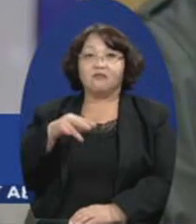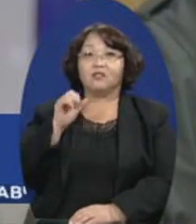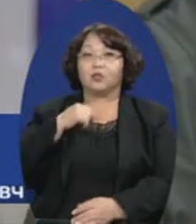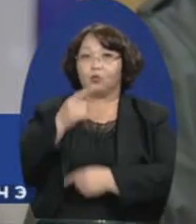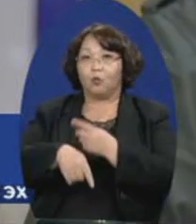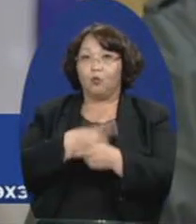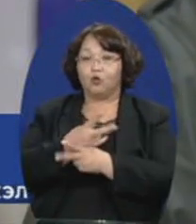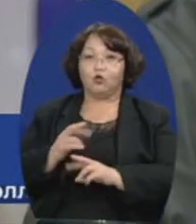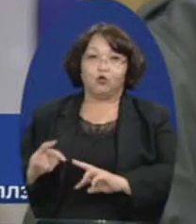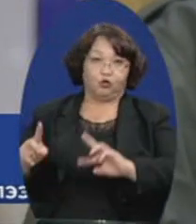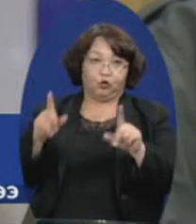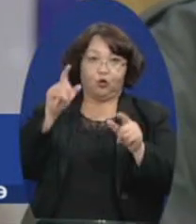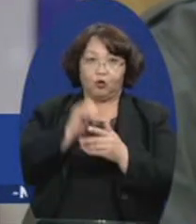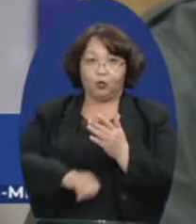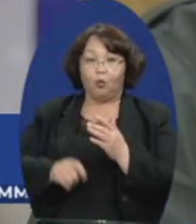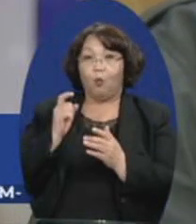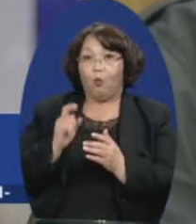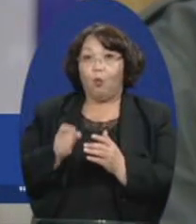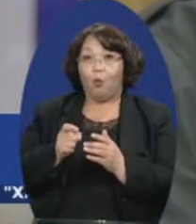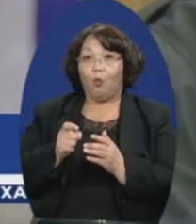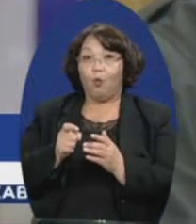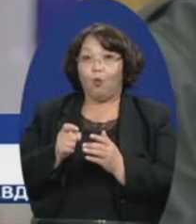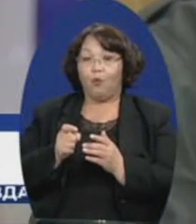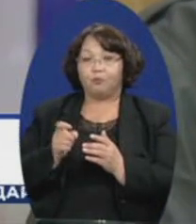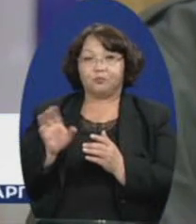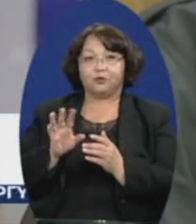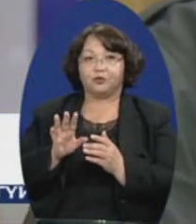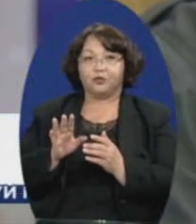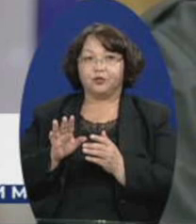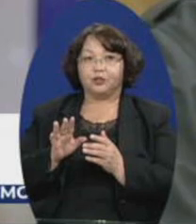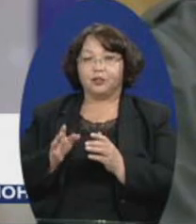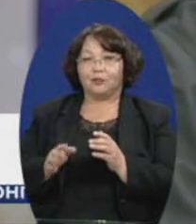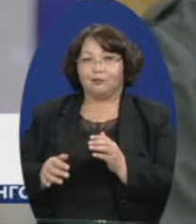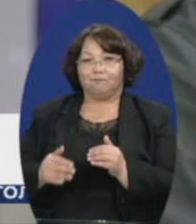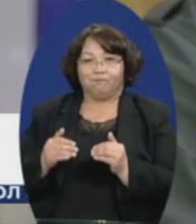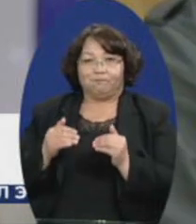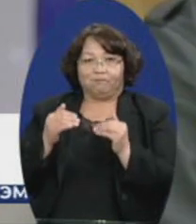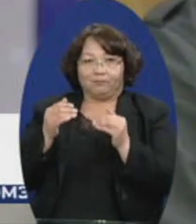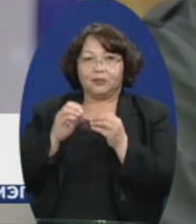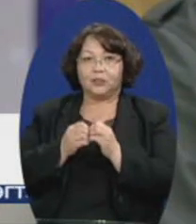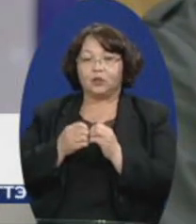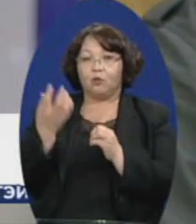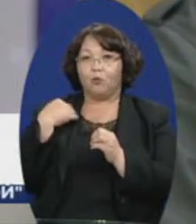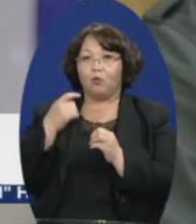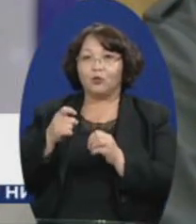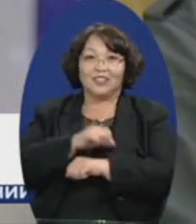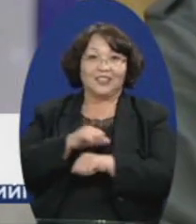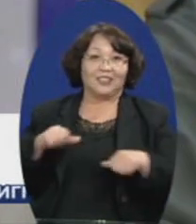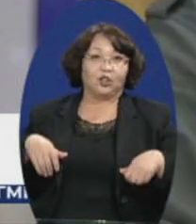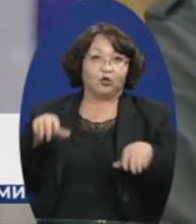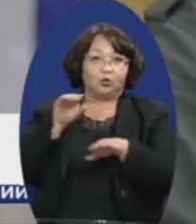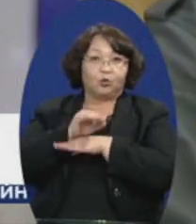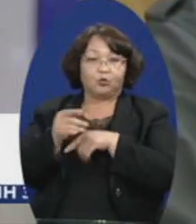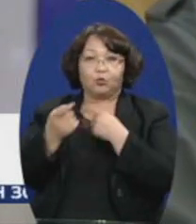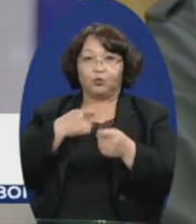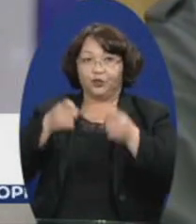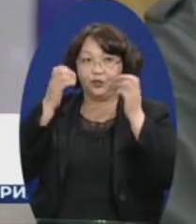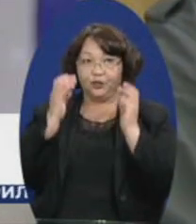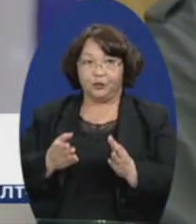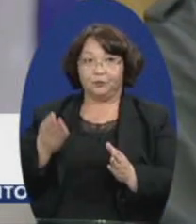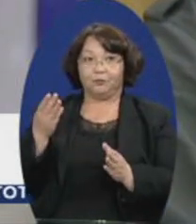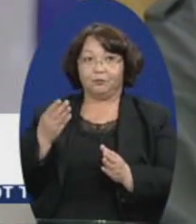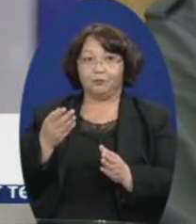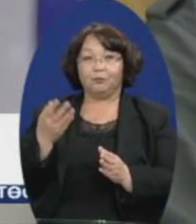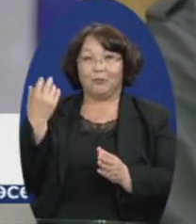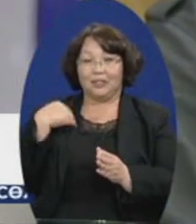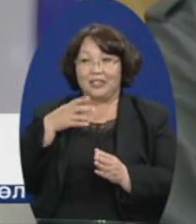байсан хуучнаасаа бид бол ямар нэг байдлаар ирсэн хувьд одоо ямар ч байсан акт дэвшил олсон. Хуучин бол иргэдийн хурлын шийднэ гэсэн тохиолдолд бол хэзээ ч шийдэл